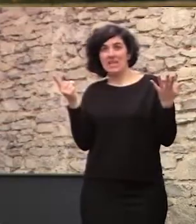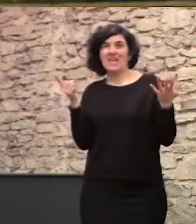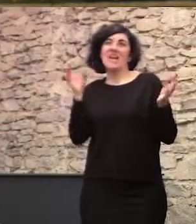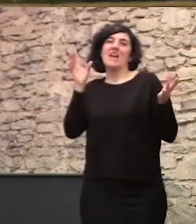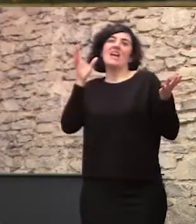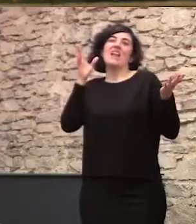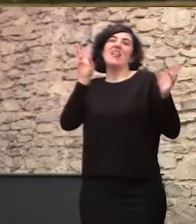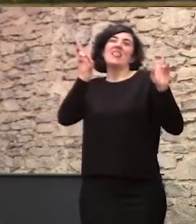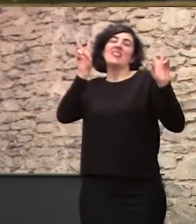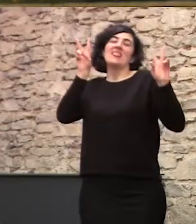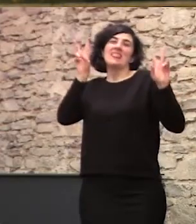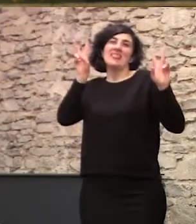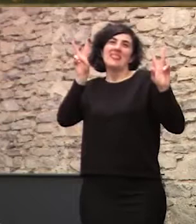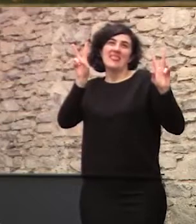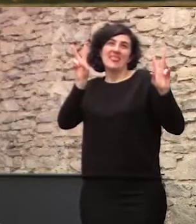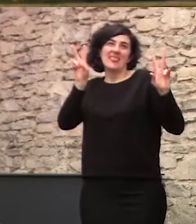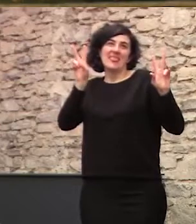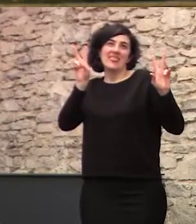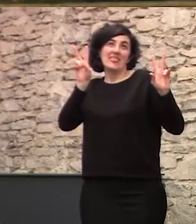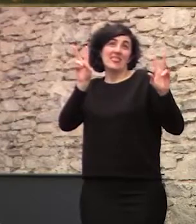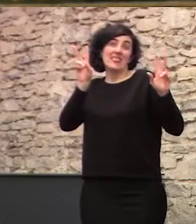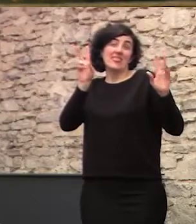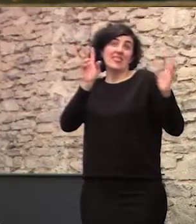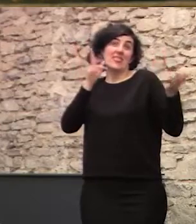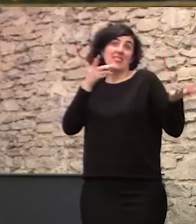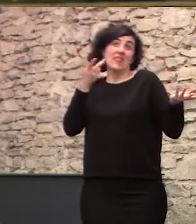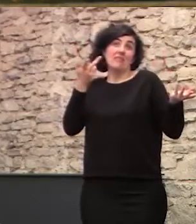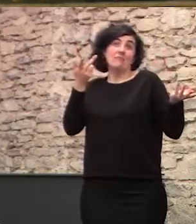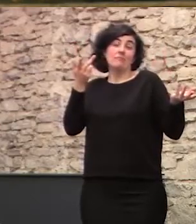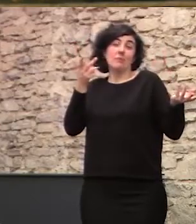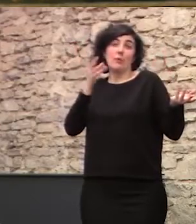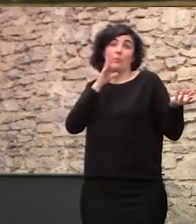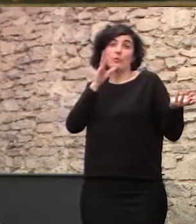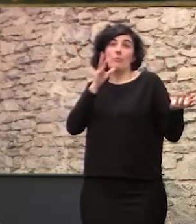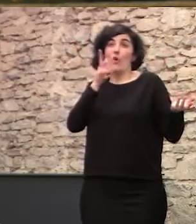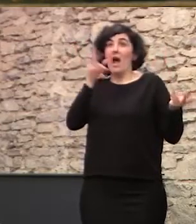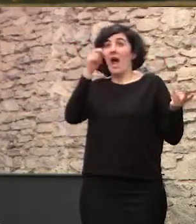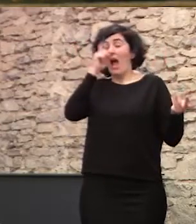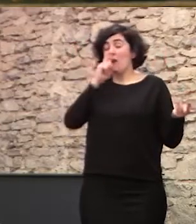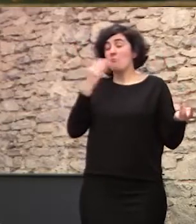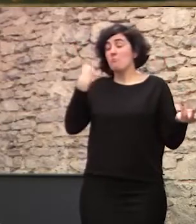bereziki aipamenik, baina, bueno, pues bai izan zen urte bat nahiko